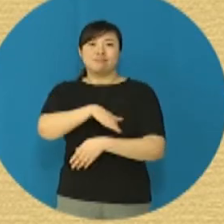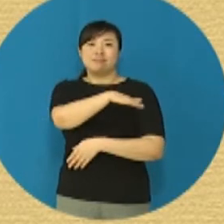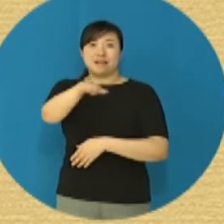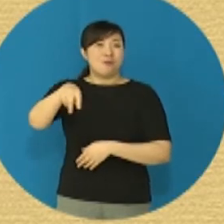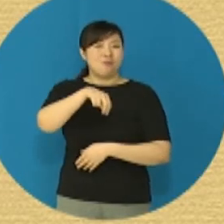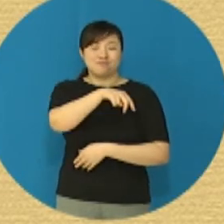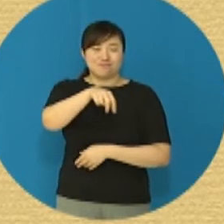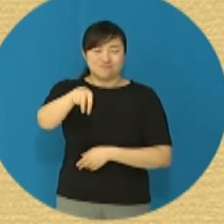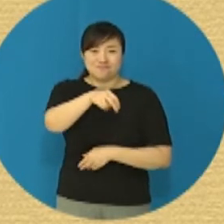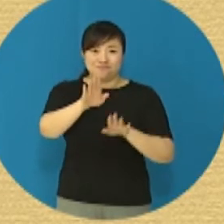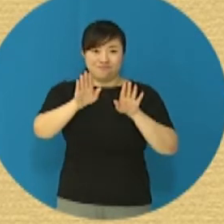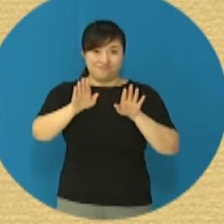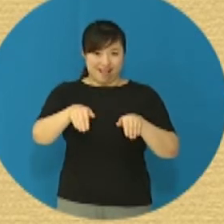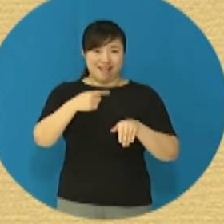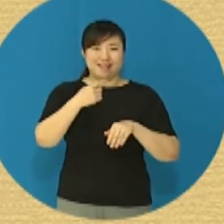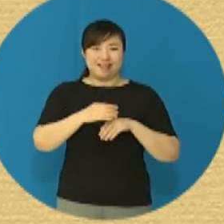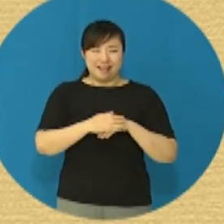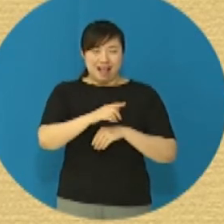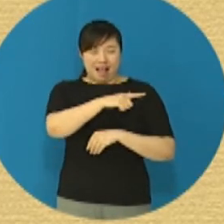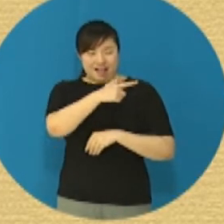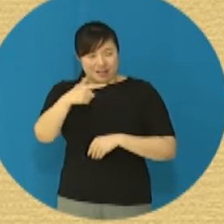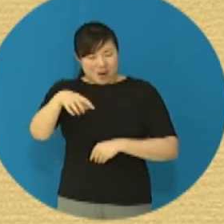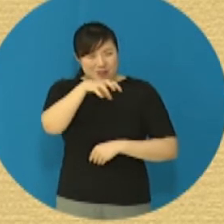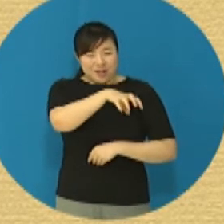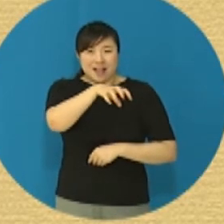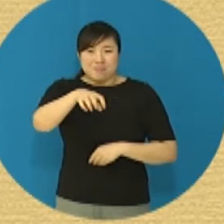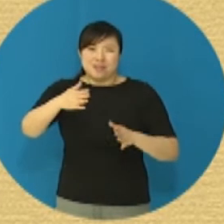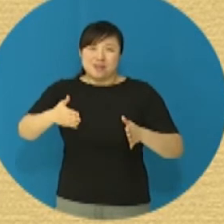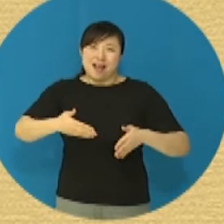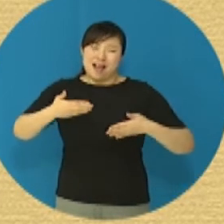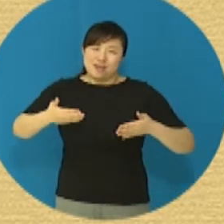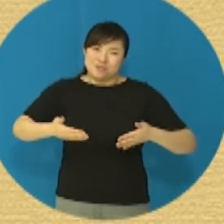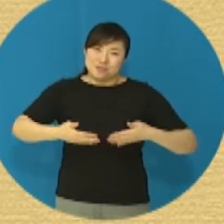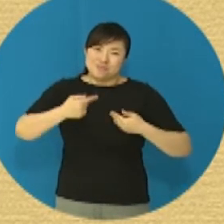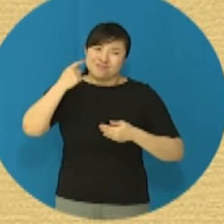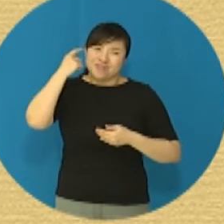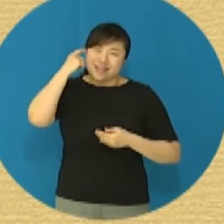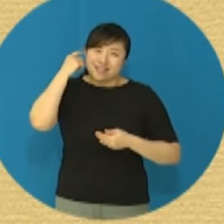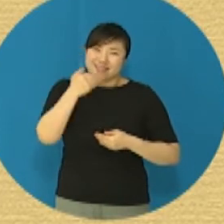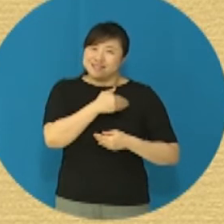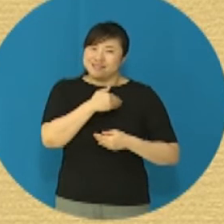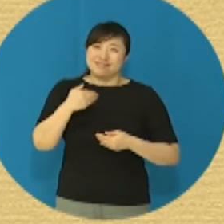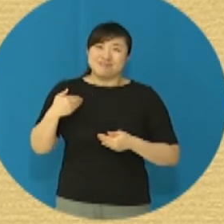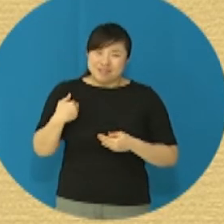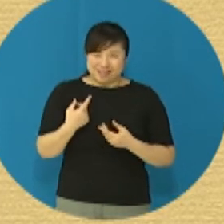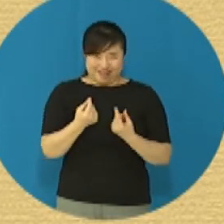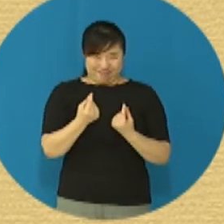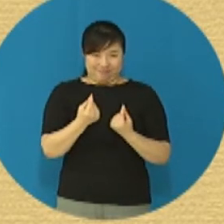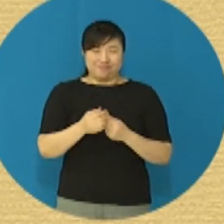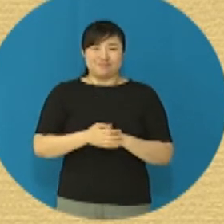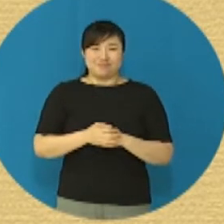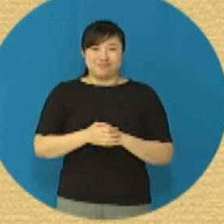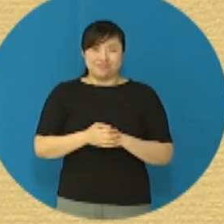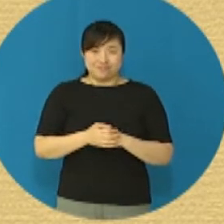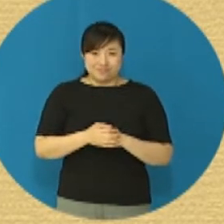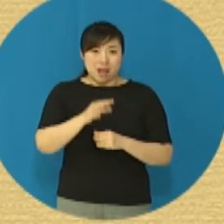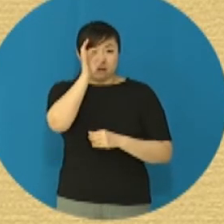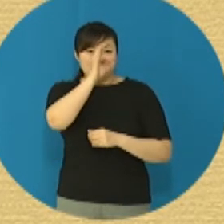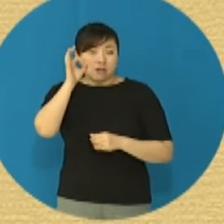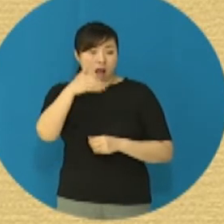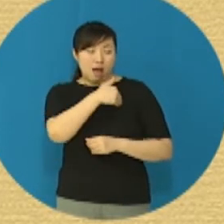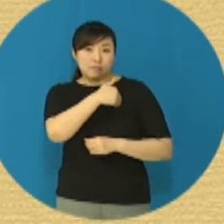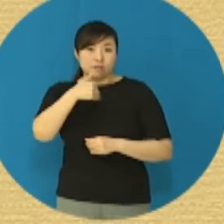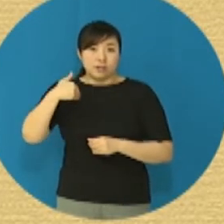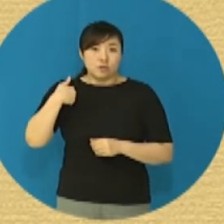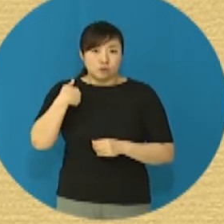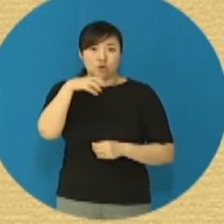。随所に春の訪れを感じることができましたよね。社会科見学スポットもあって勉